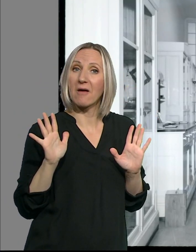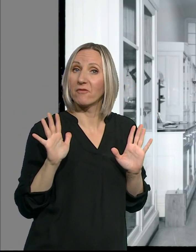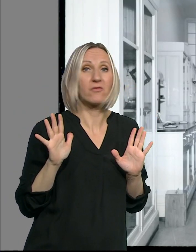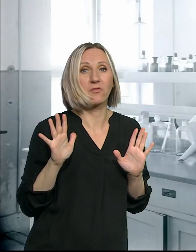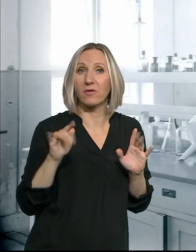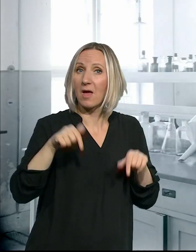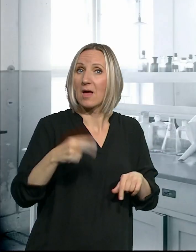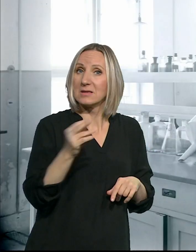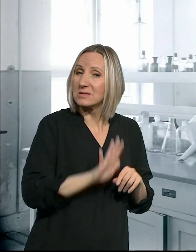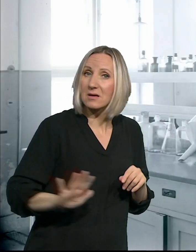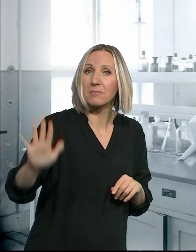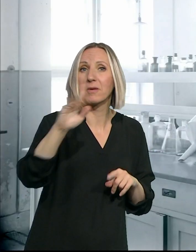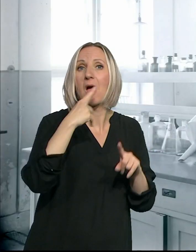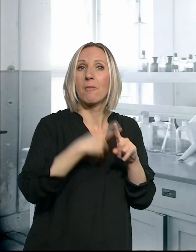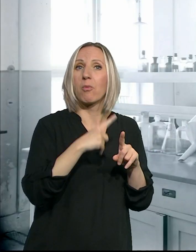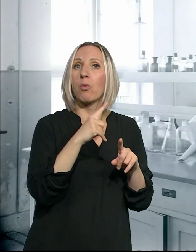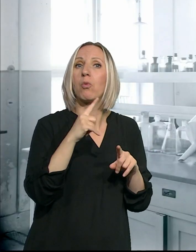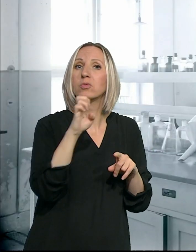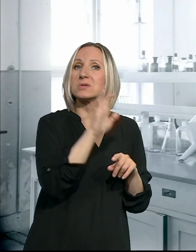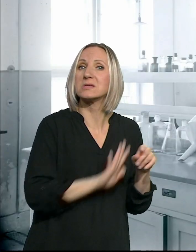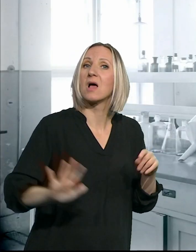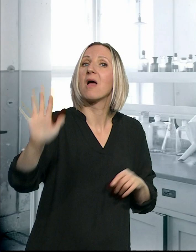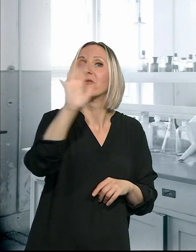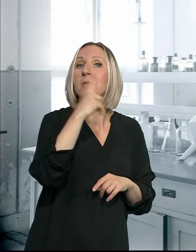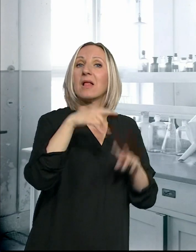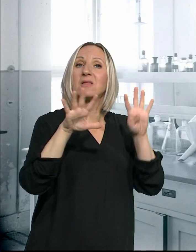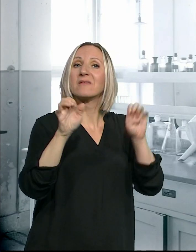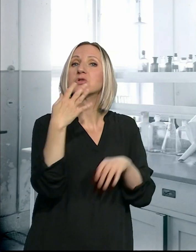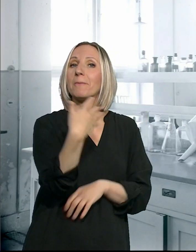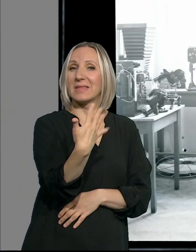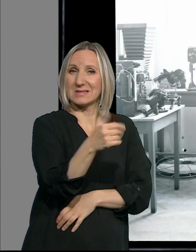našim prostorima, već i šire. Naime,